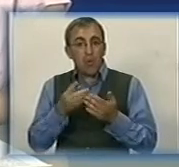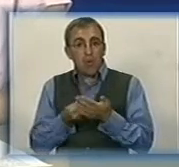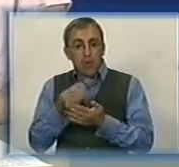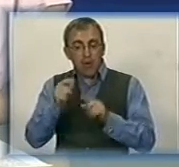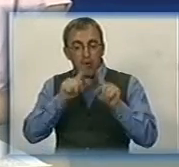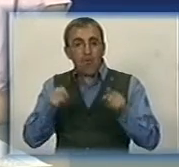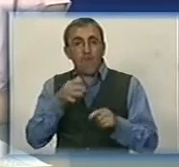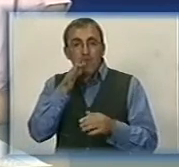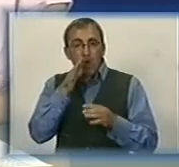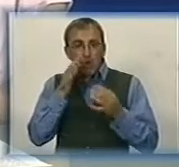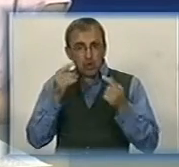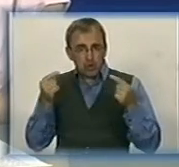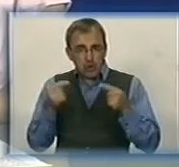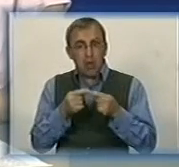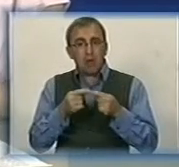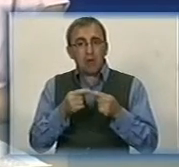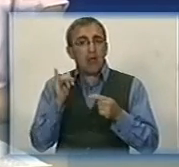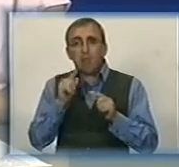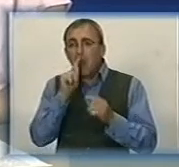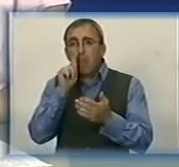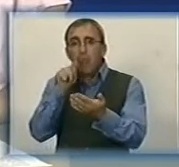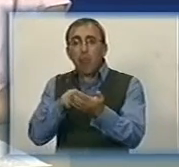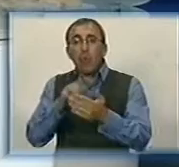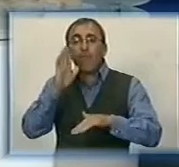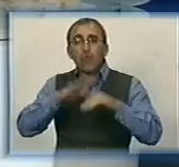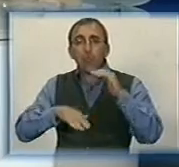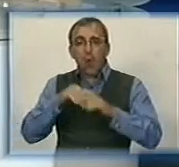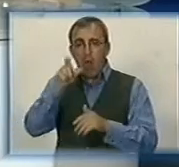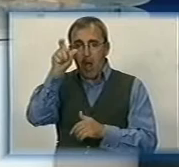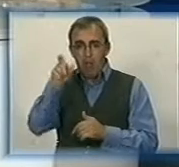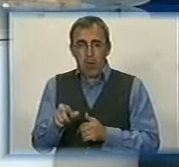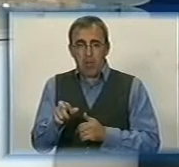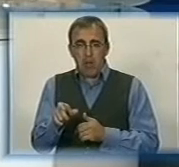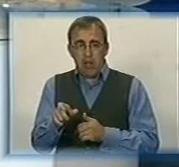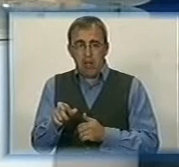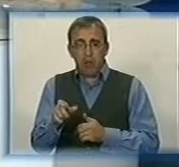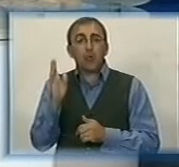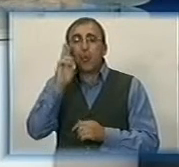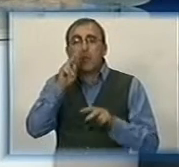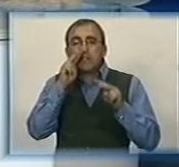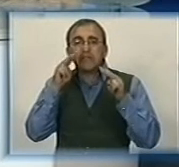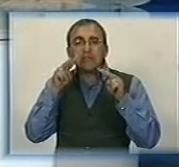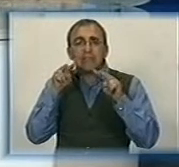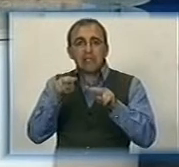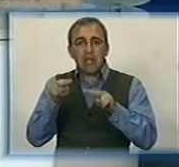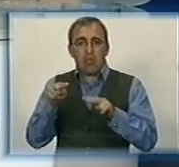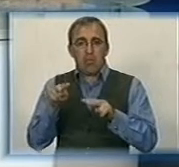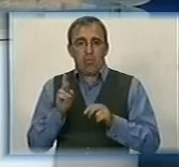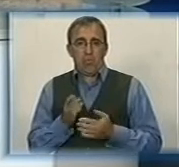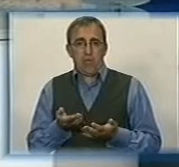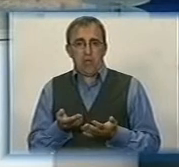приходять вчасно, або, скажімо, не потрапляють безпосередньо в руки абонентам. Хто мусить за цим слідкувати?